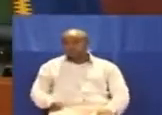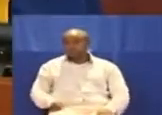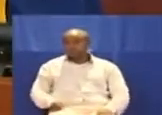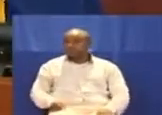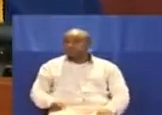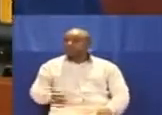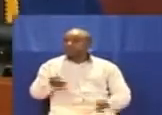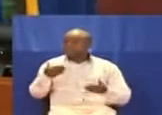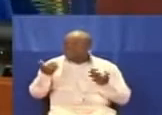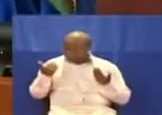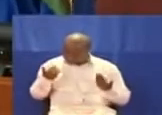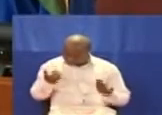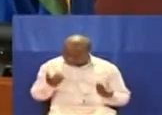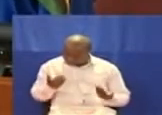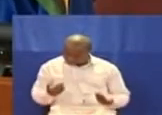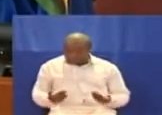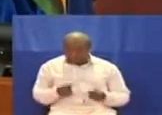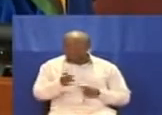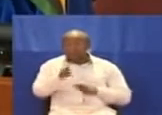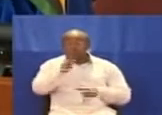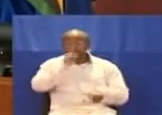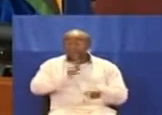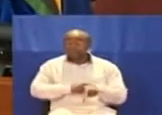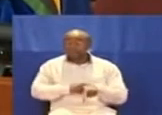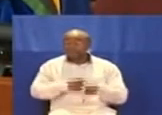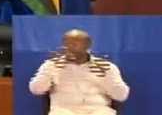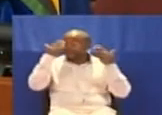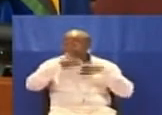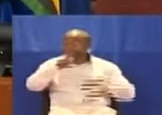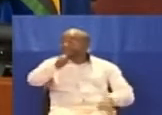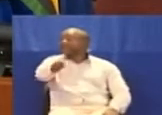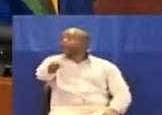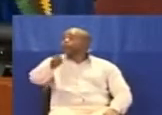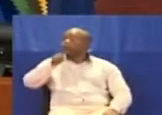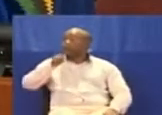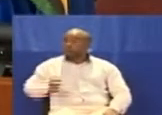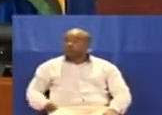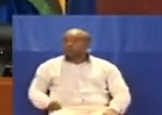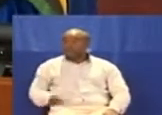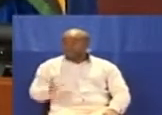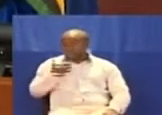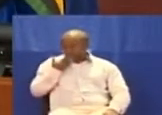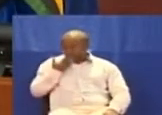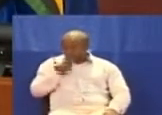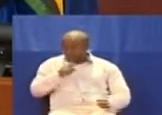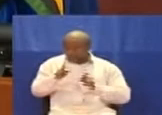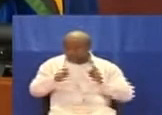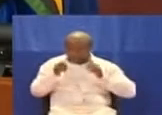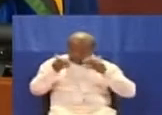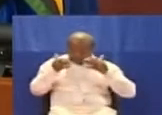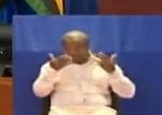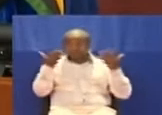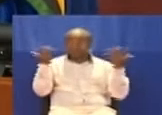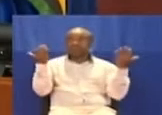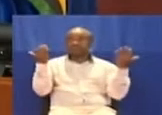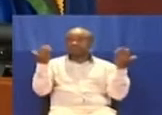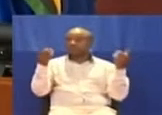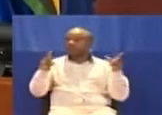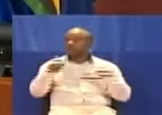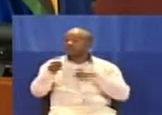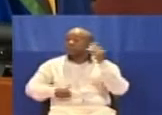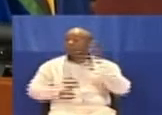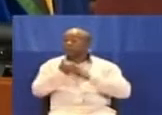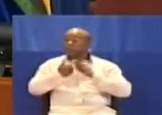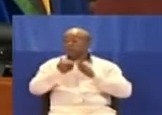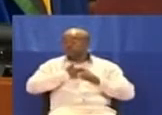kipindi kile ambacho kilikuwa cha giza nene. Sasa inaelekea kupambazuka. Lakini kiongozi wetu mkuu,